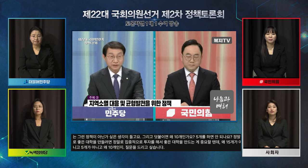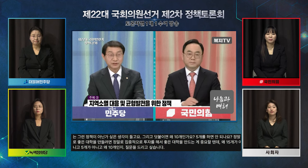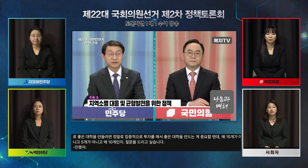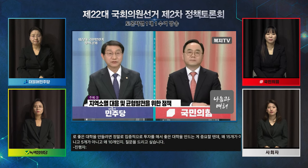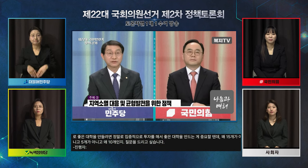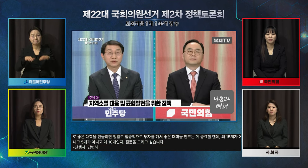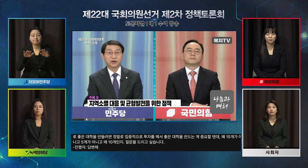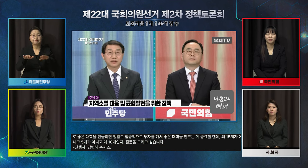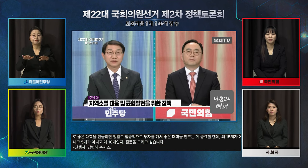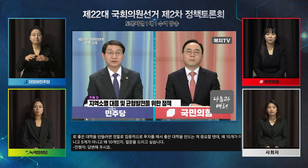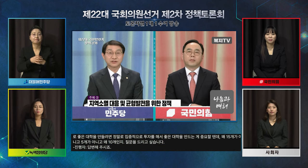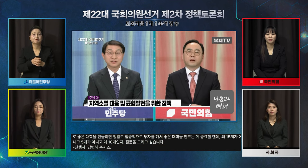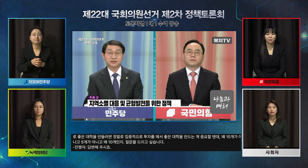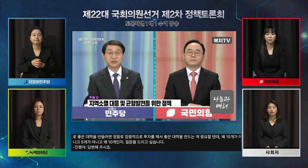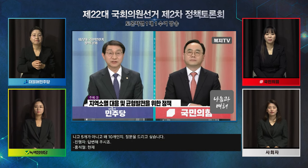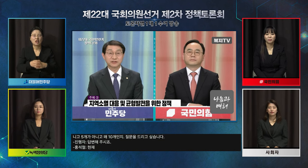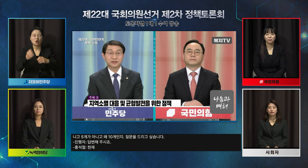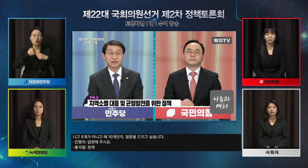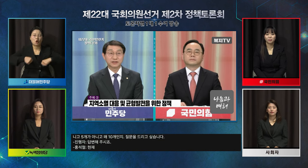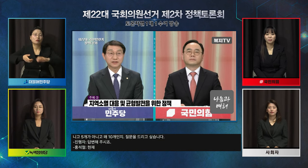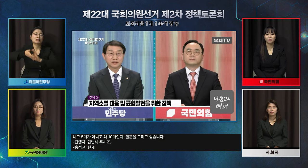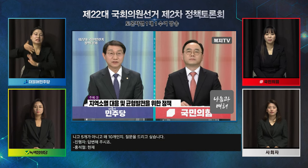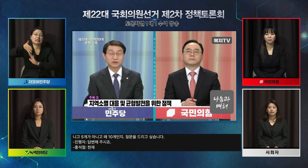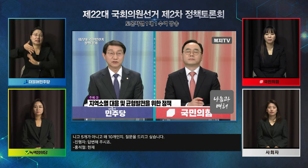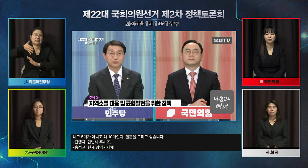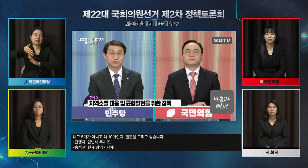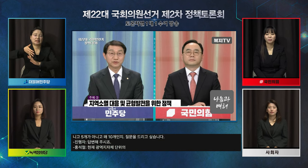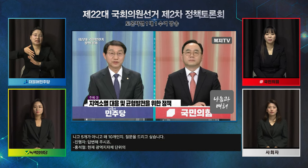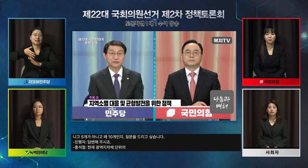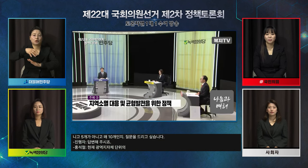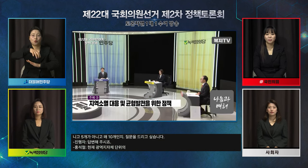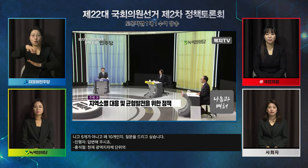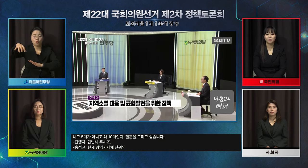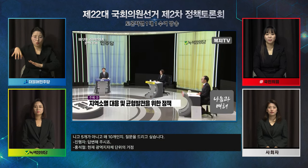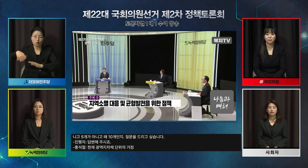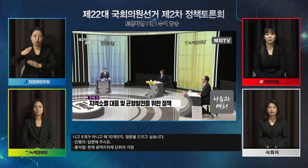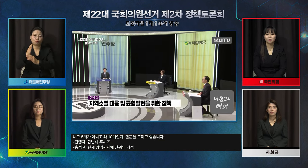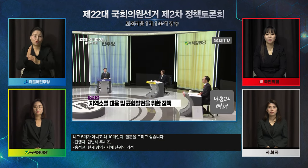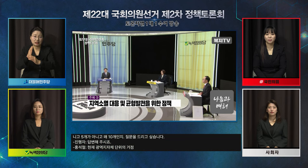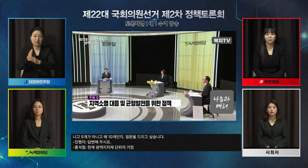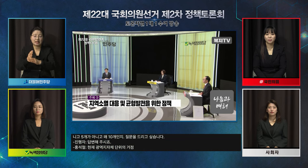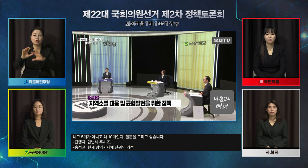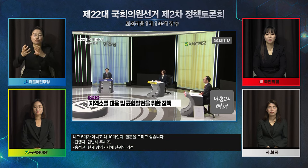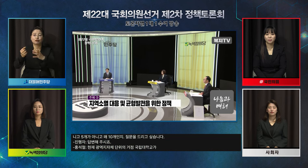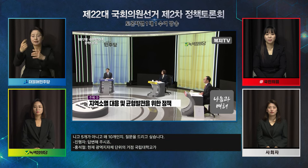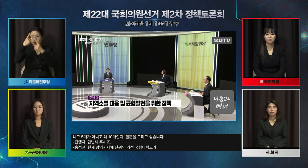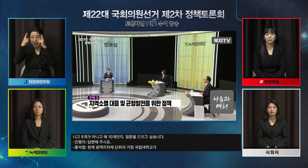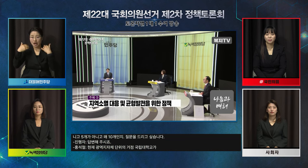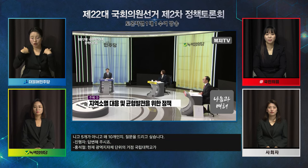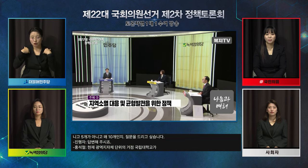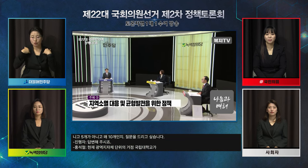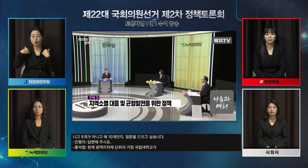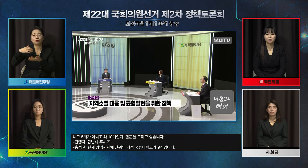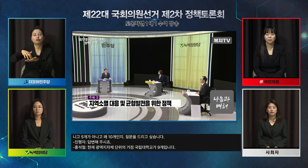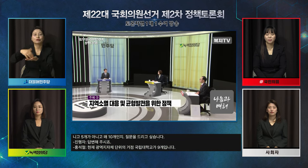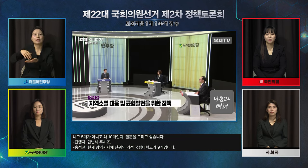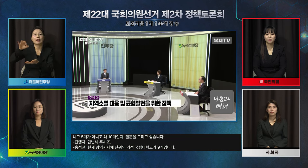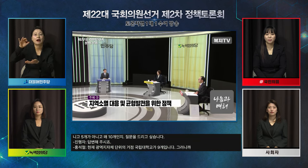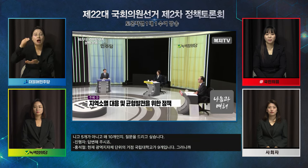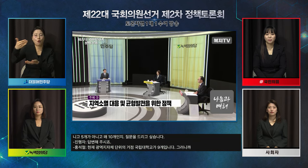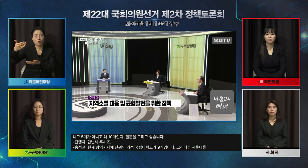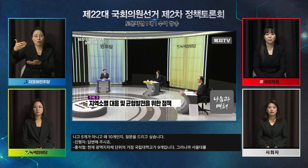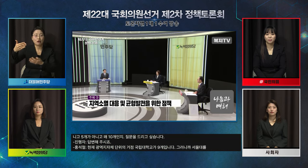현재 광역지자체 단위의 거점 독립대학교가 9개입니다. 서울대를